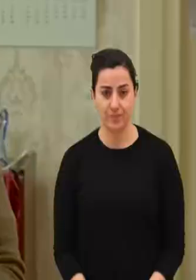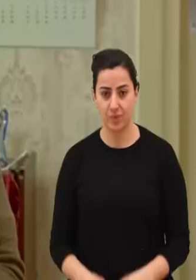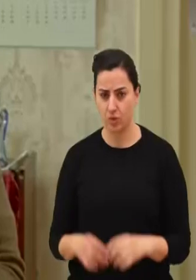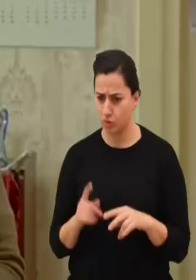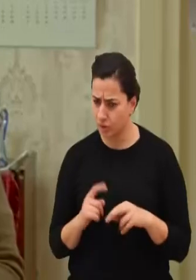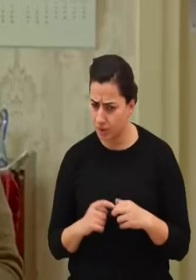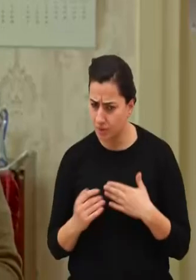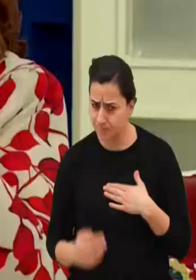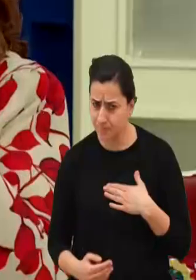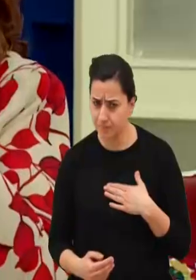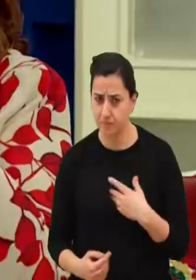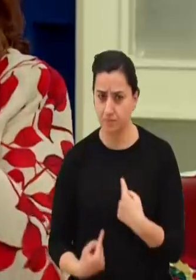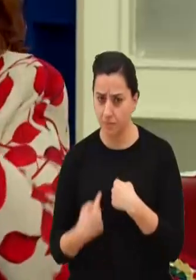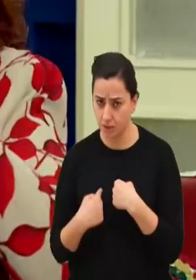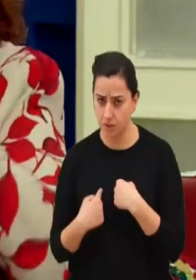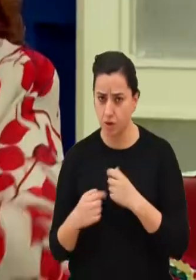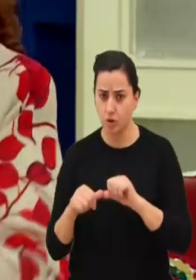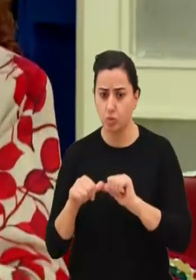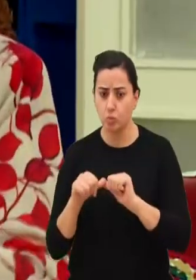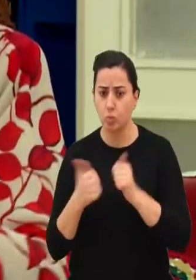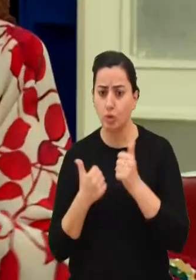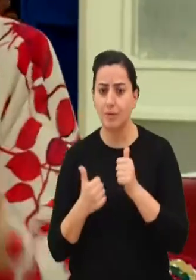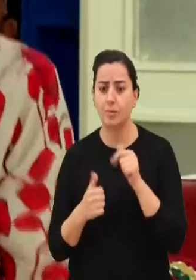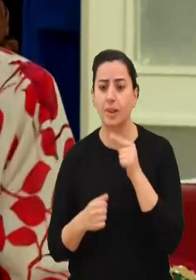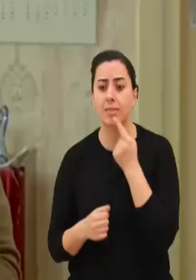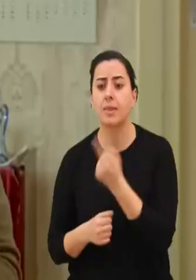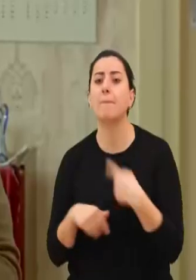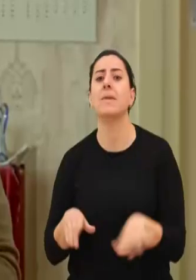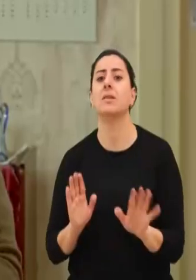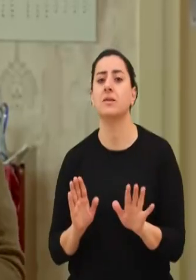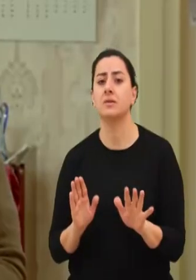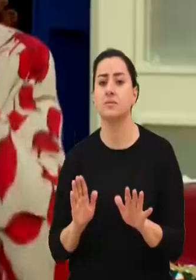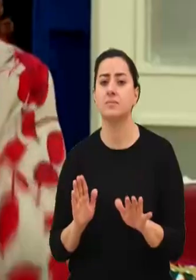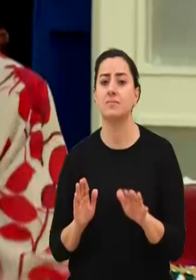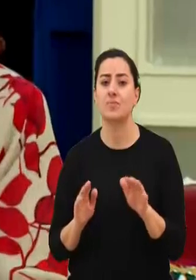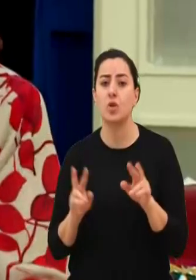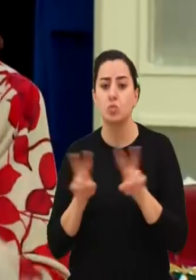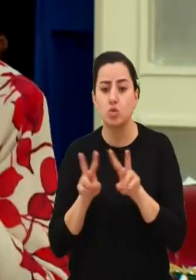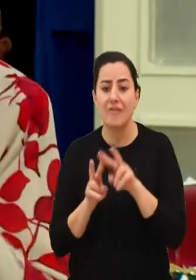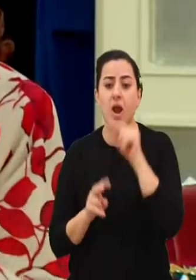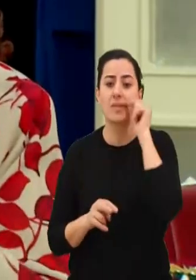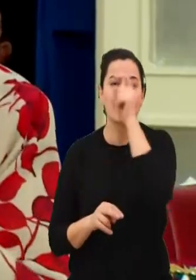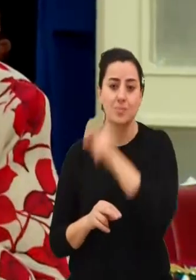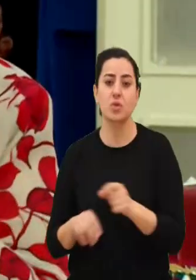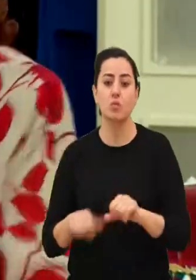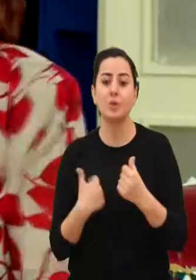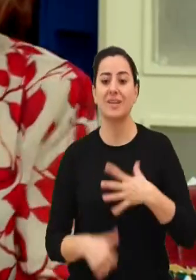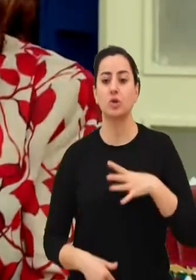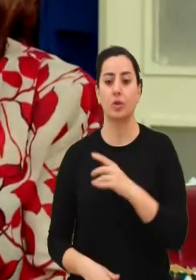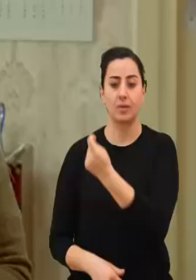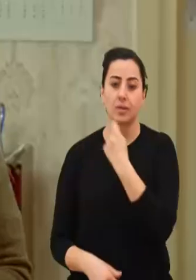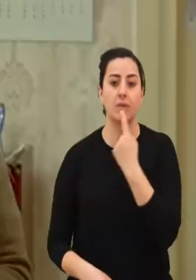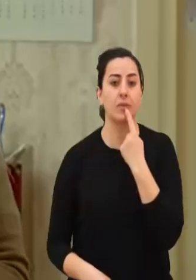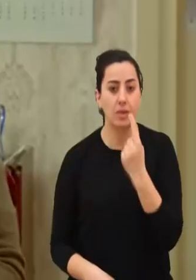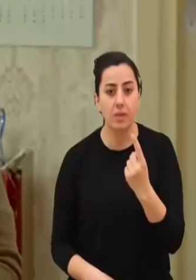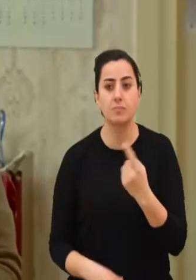Hanım, yani ben boşanma noktasına geldim demedim ki. Muzaffer Bey boşanmak istiyor